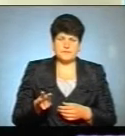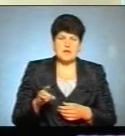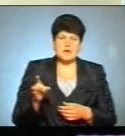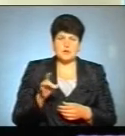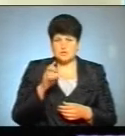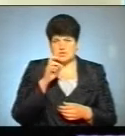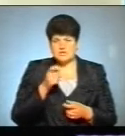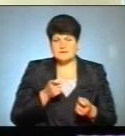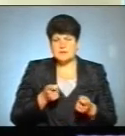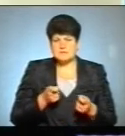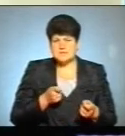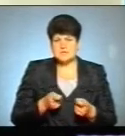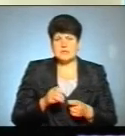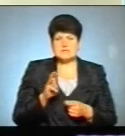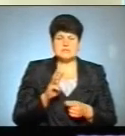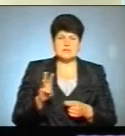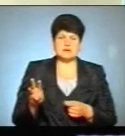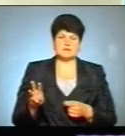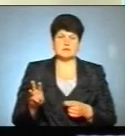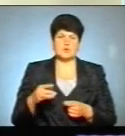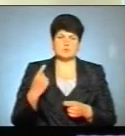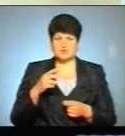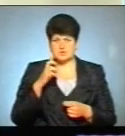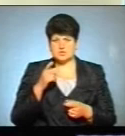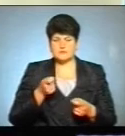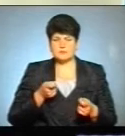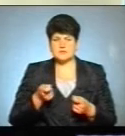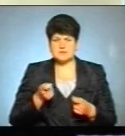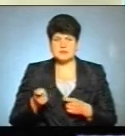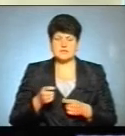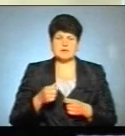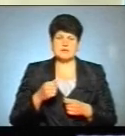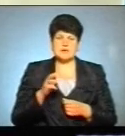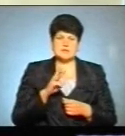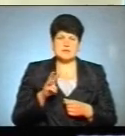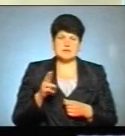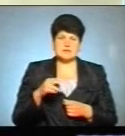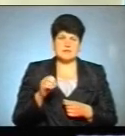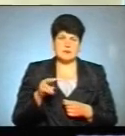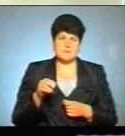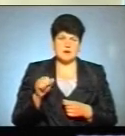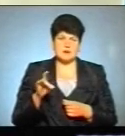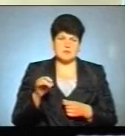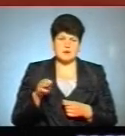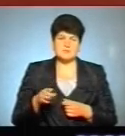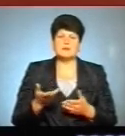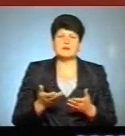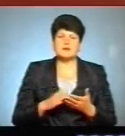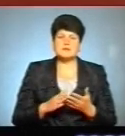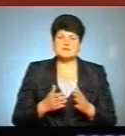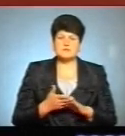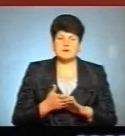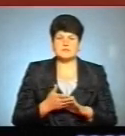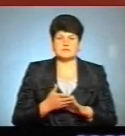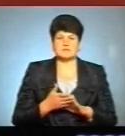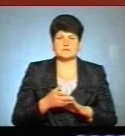районних державних адміністрацій, на сайті обласної державної адміністрації і на сайті департаменту. Яка ситуація у